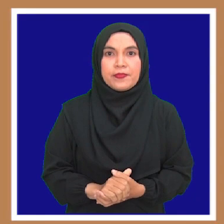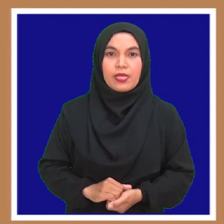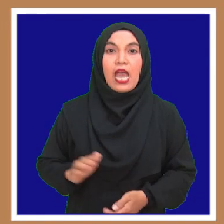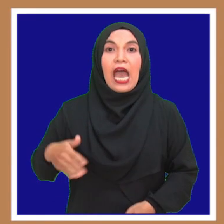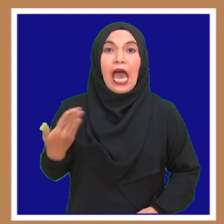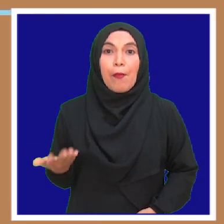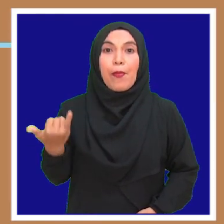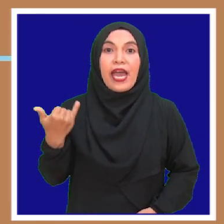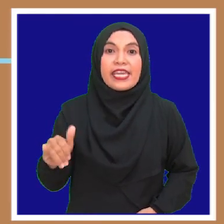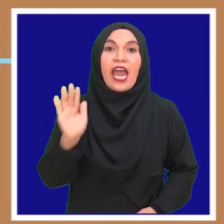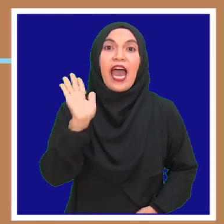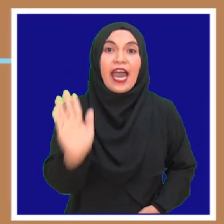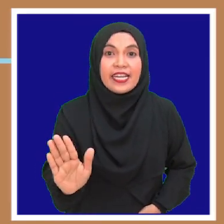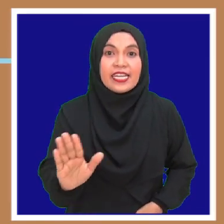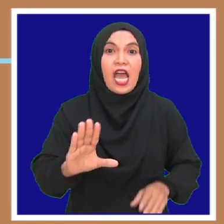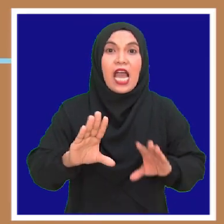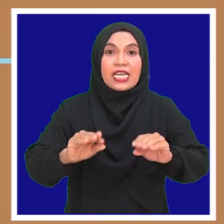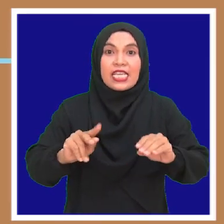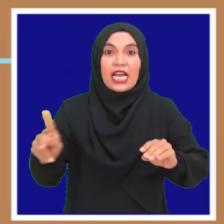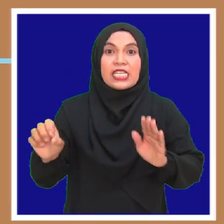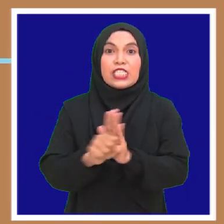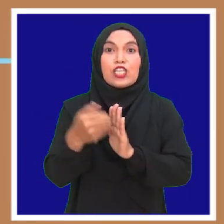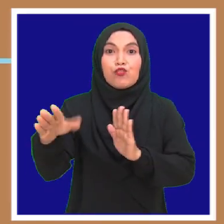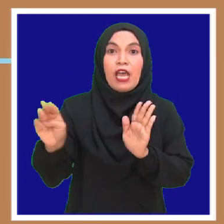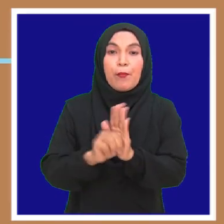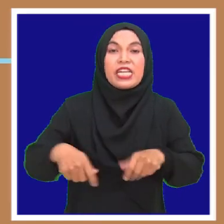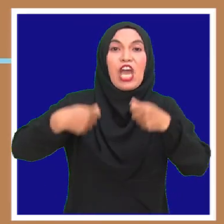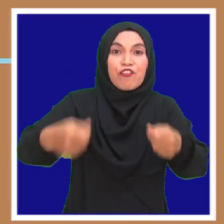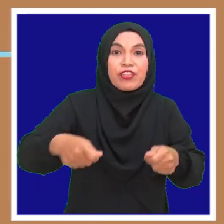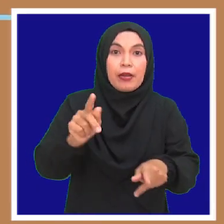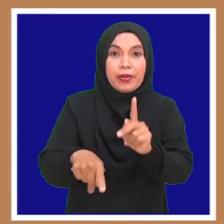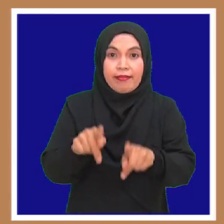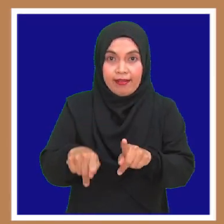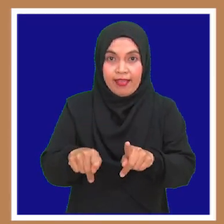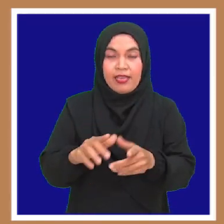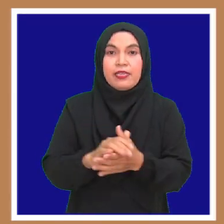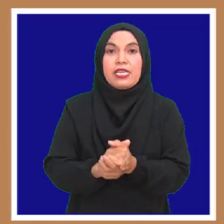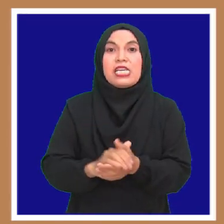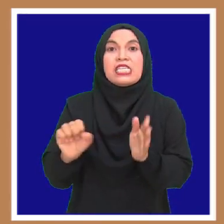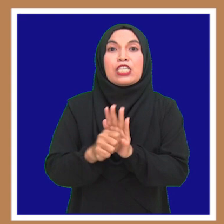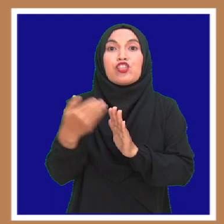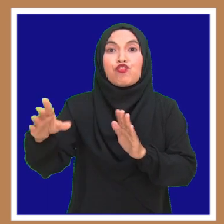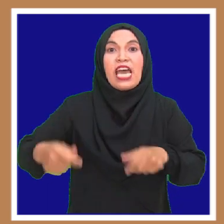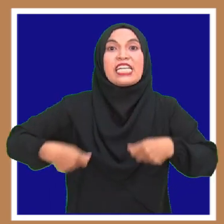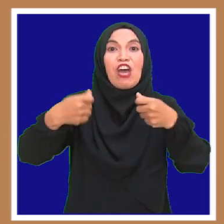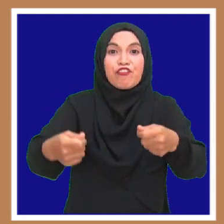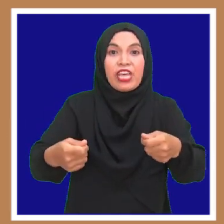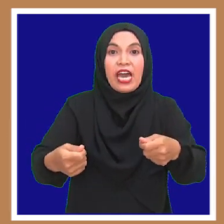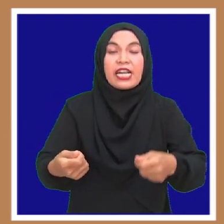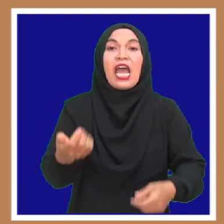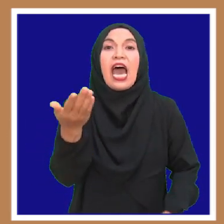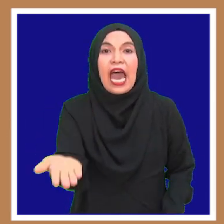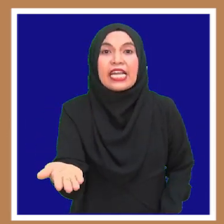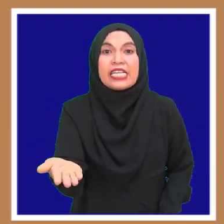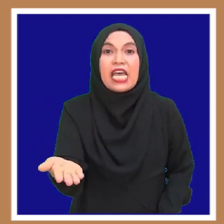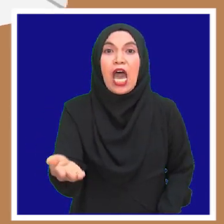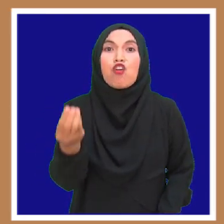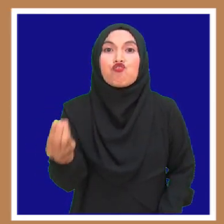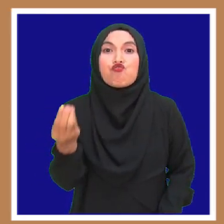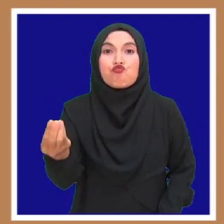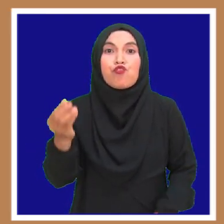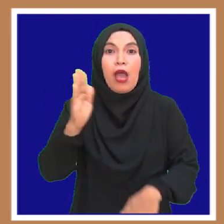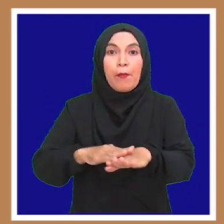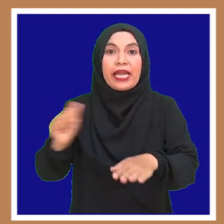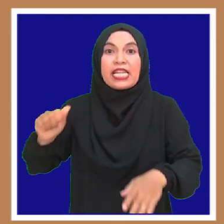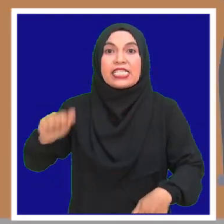tos ditangtukeun. Naon anu anjeun laksanakeun saatos ngadaftar kasus? Saparantos kasusna kadaftar, anjeun